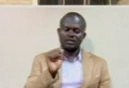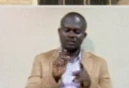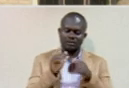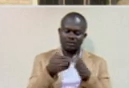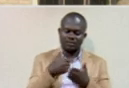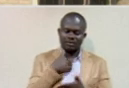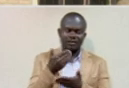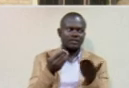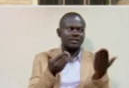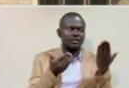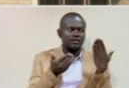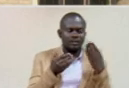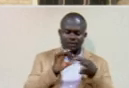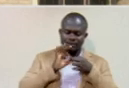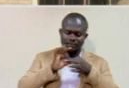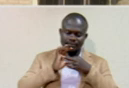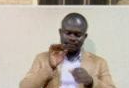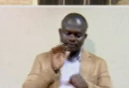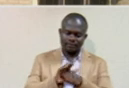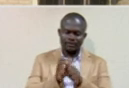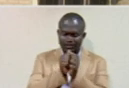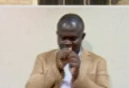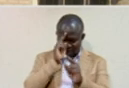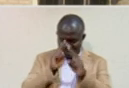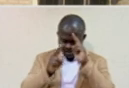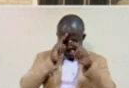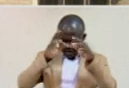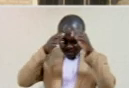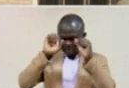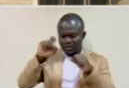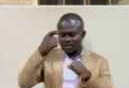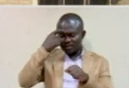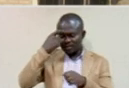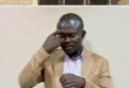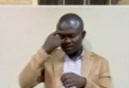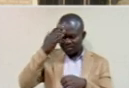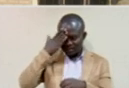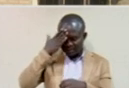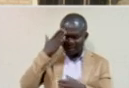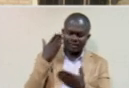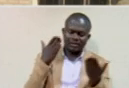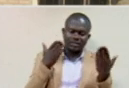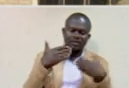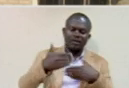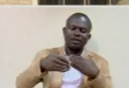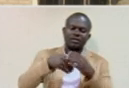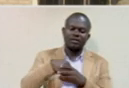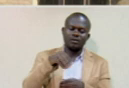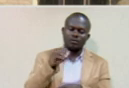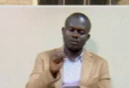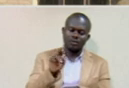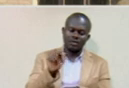bafite igihango gikomeye cyane na nyakubahwa Perezida wa Repubulika. Murabizi hano ni ku murindi